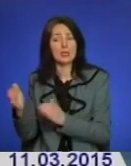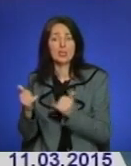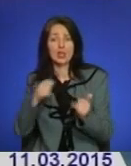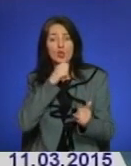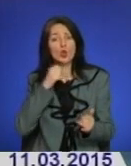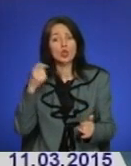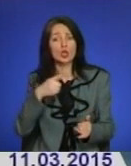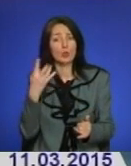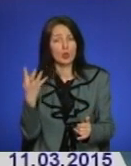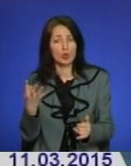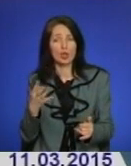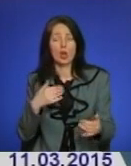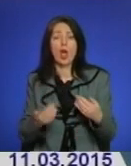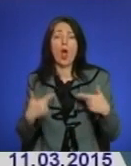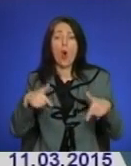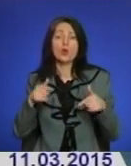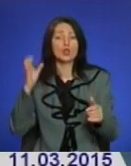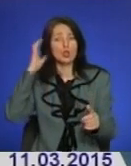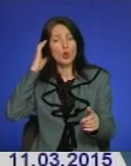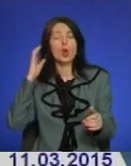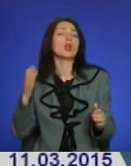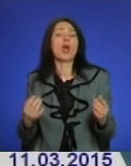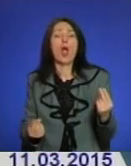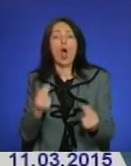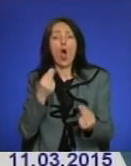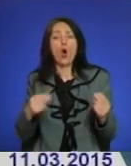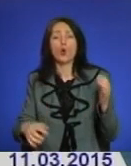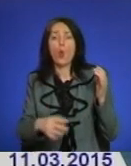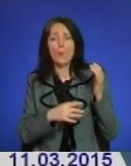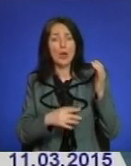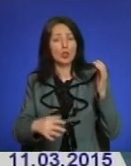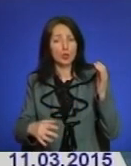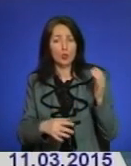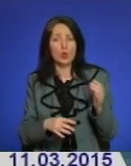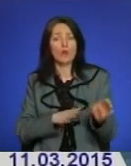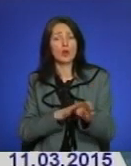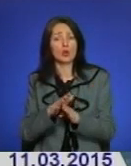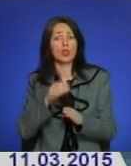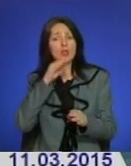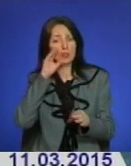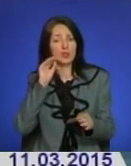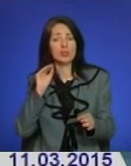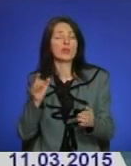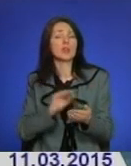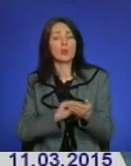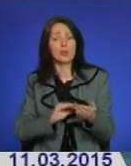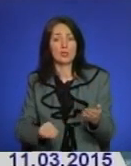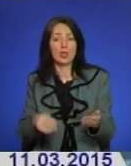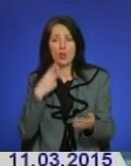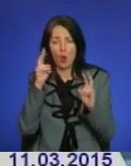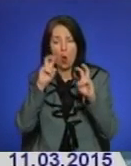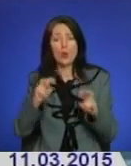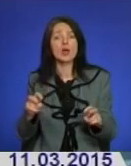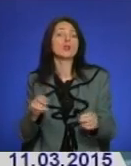заходу слухали милозвучну гру бандури та виконання безсмертних шевченкових творів, оглянули експозицію репродукції картин художників та дізнались